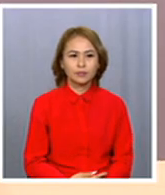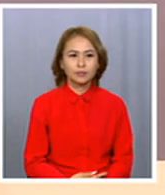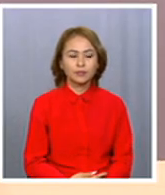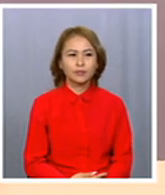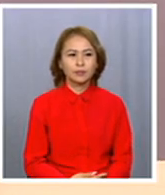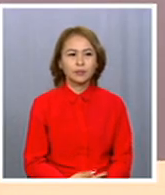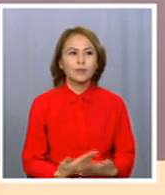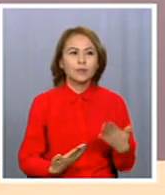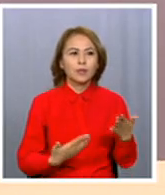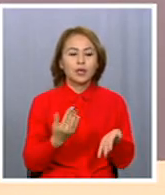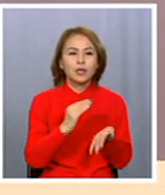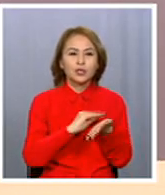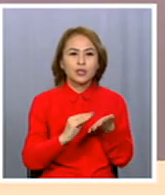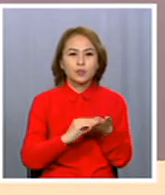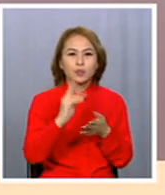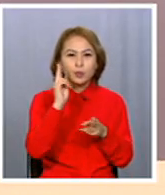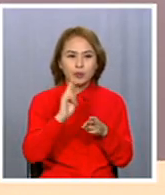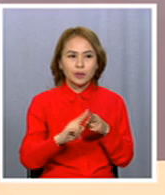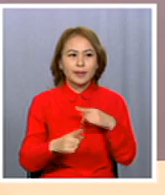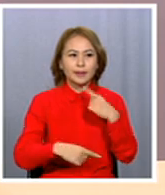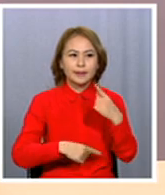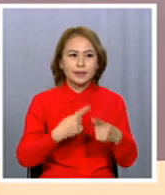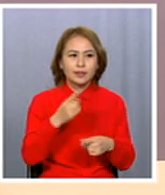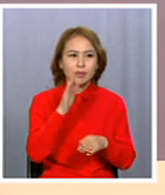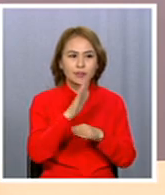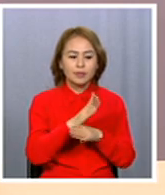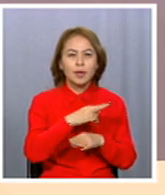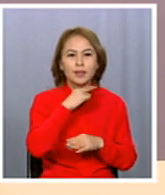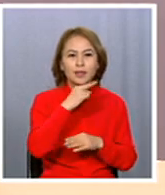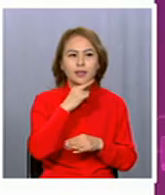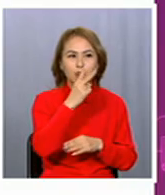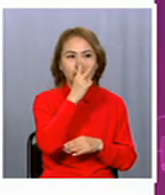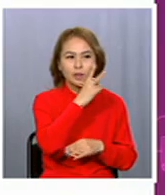Жазып болсаңдар, келесі тапсырмаға назар аударайық.